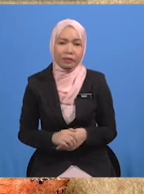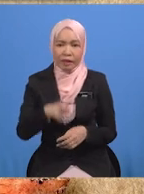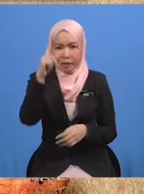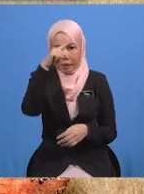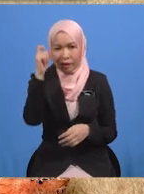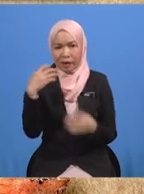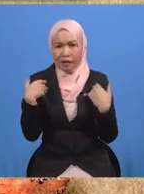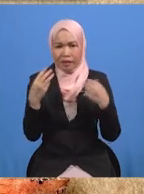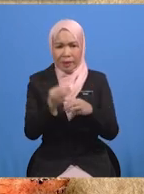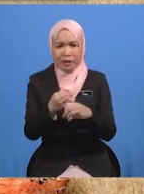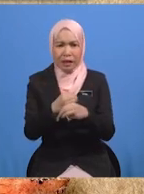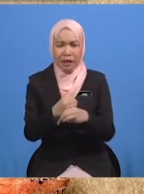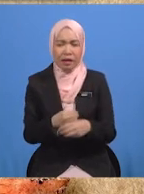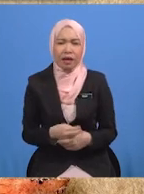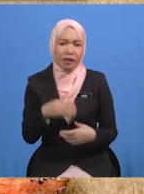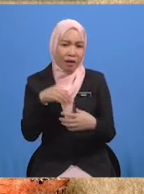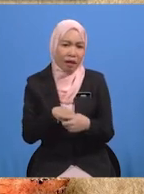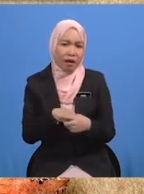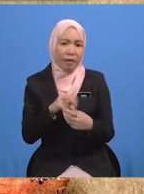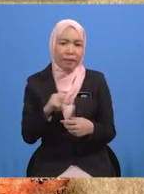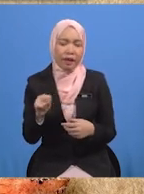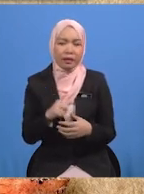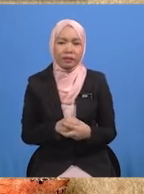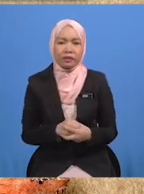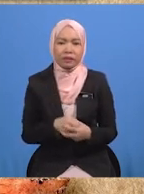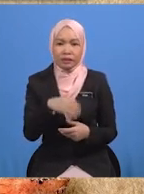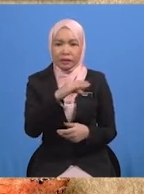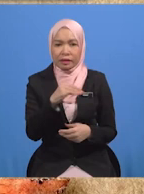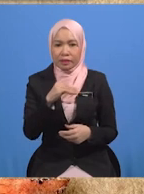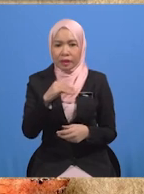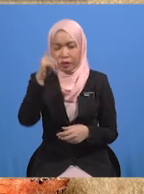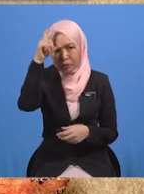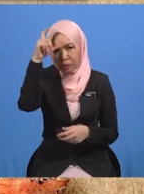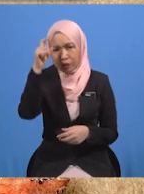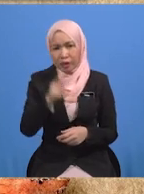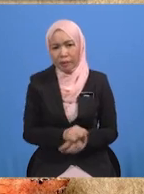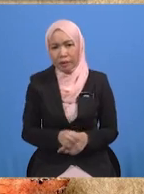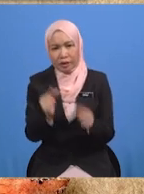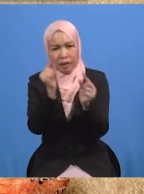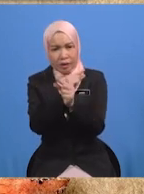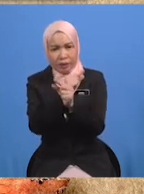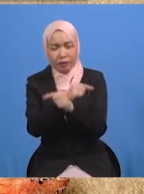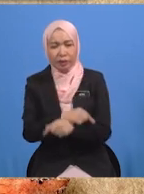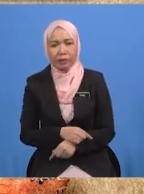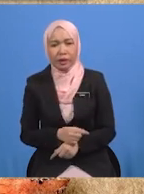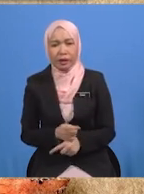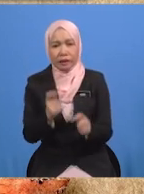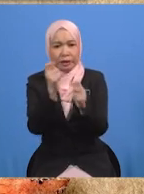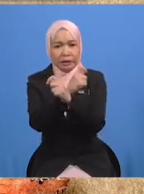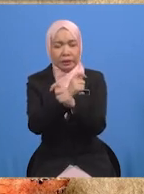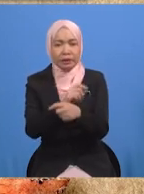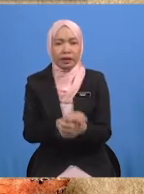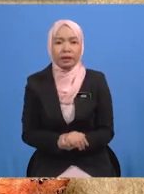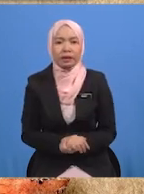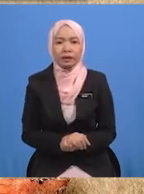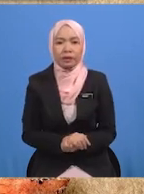Rusia juga berperang dengan kerajaan Turki Uthmaniyah untuk mendapatkan wilayah-wilayah di kawasan Balkan.